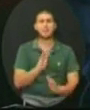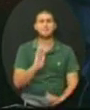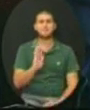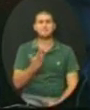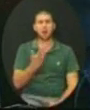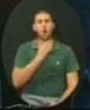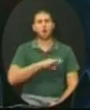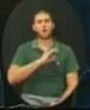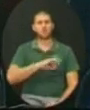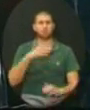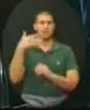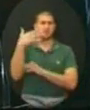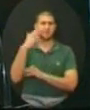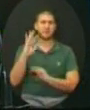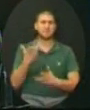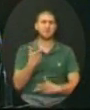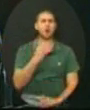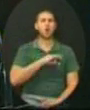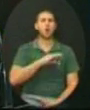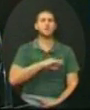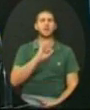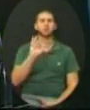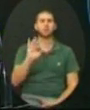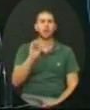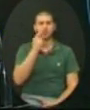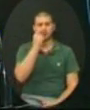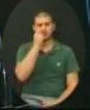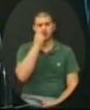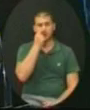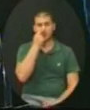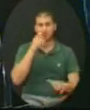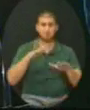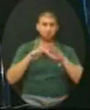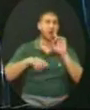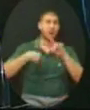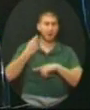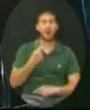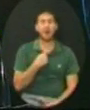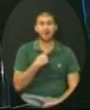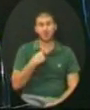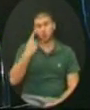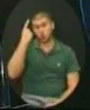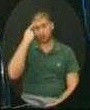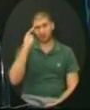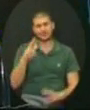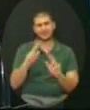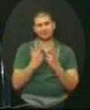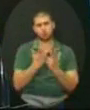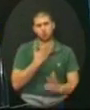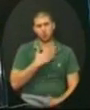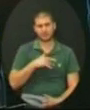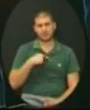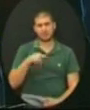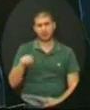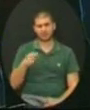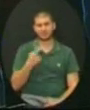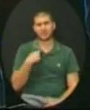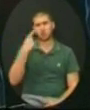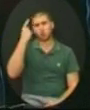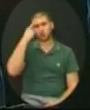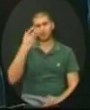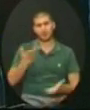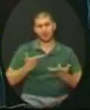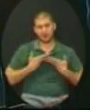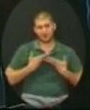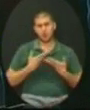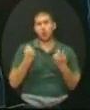יהיה אופייה של המדינה ומה יהיה אופייה של הממשלה הבאה. אני יודעת שהציבור רוצה בי בכנסת, ואני יודעת שהוא